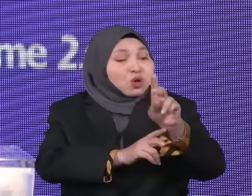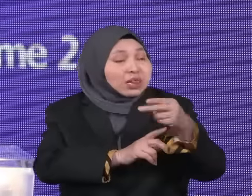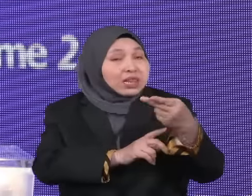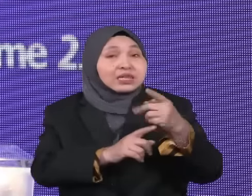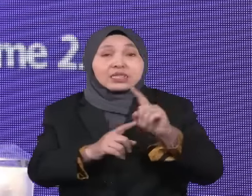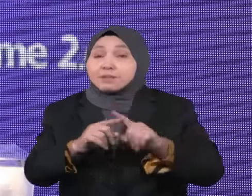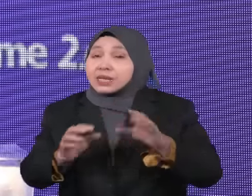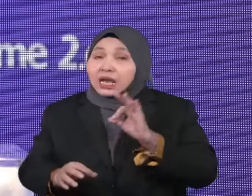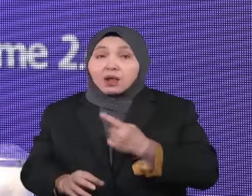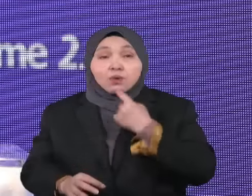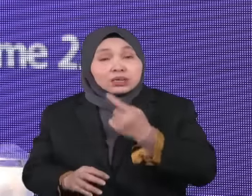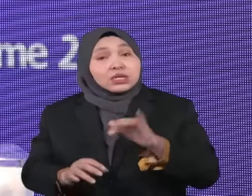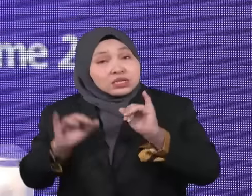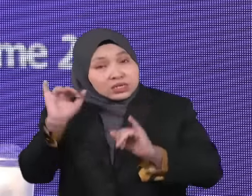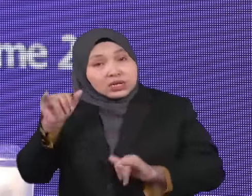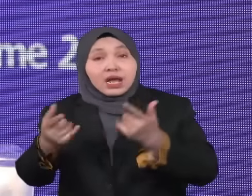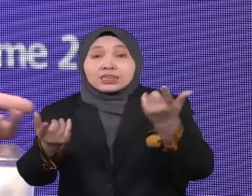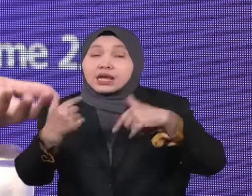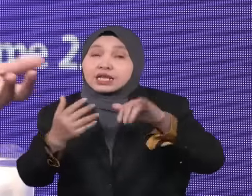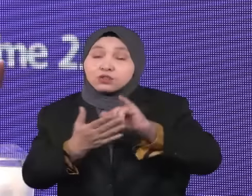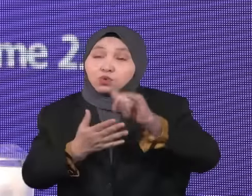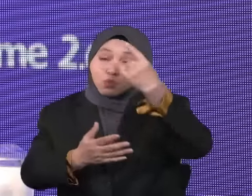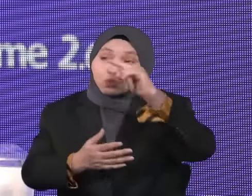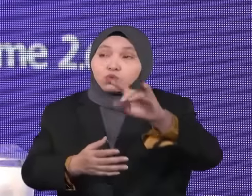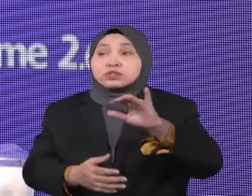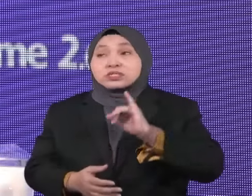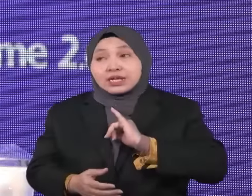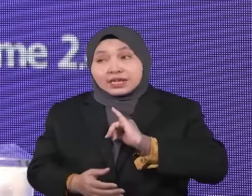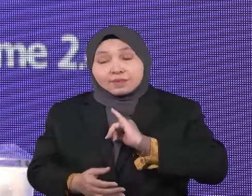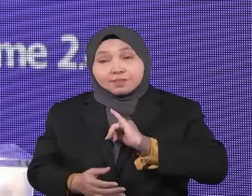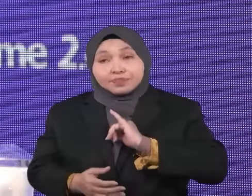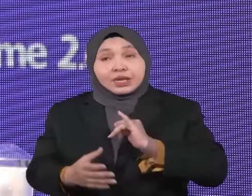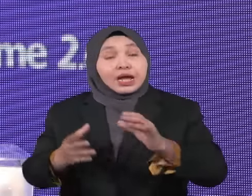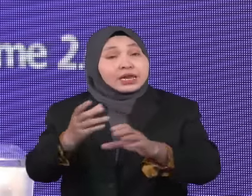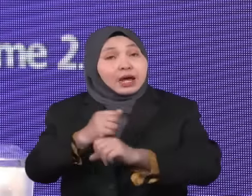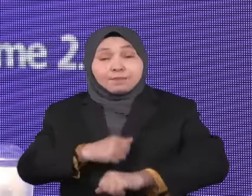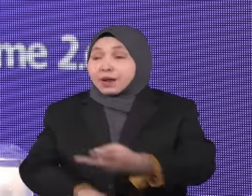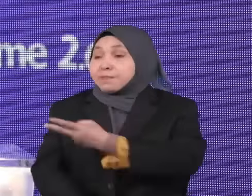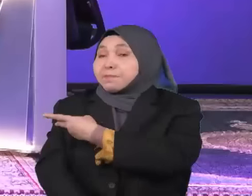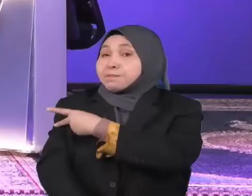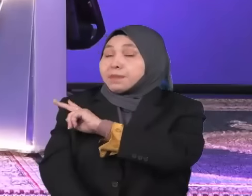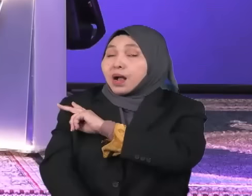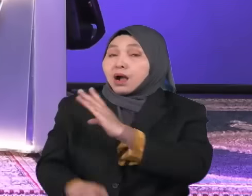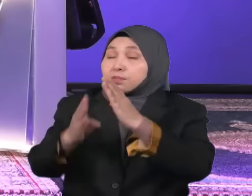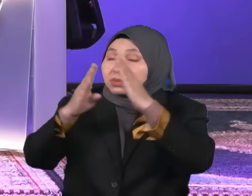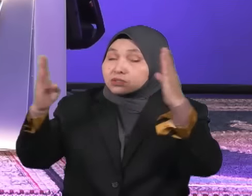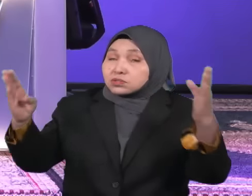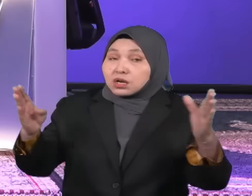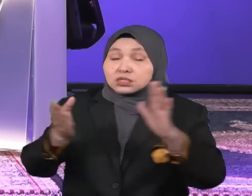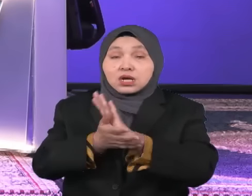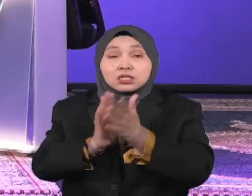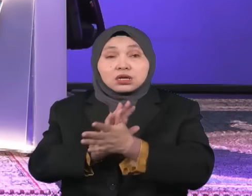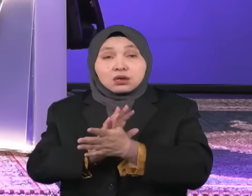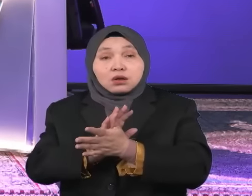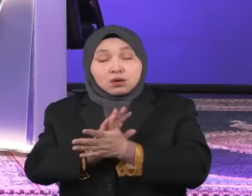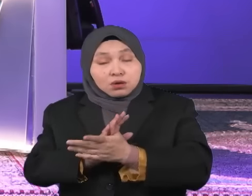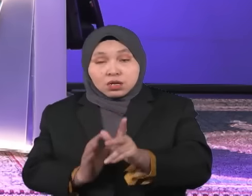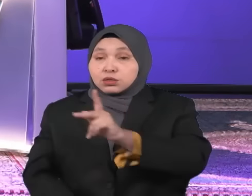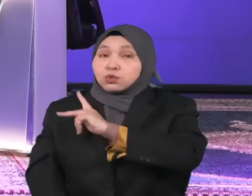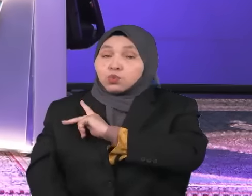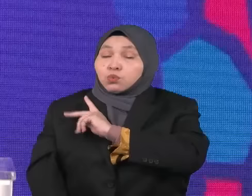Tetapi kalau katakan memang datang itu untuk saya apa Ustaznya nak dapat pangkat besar, nak dapat jadi apa ketua